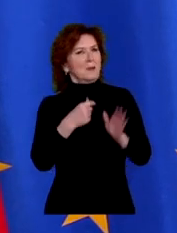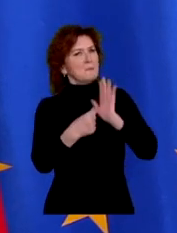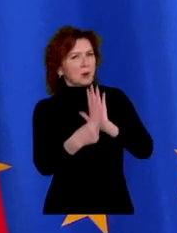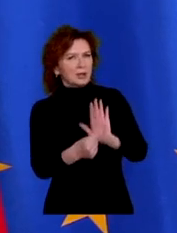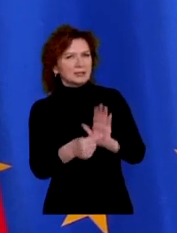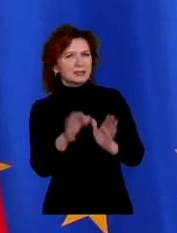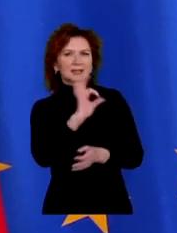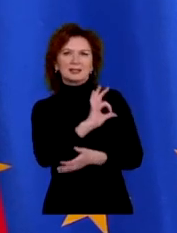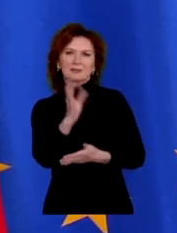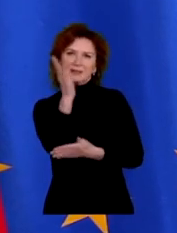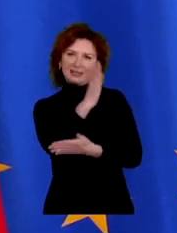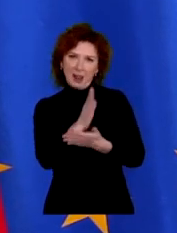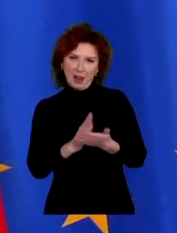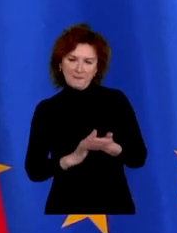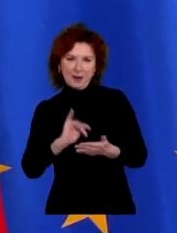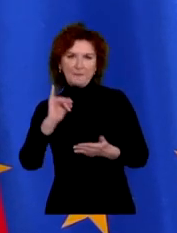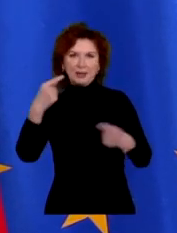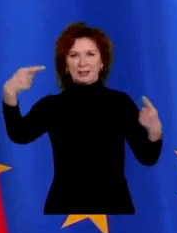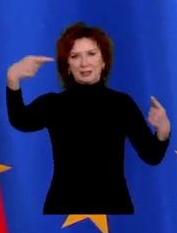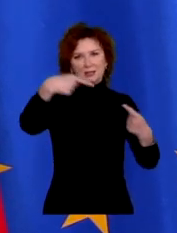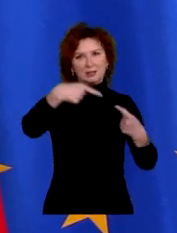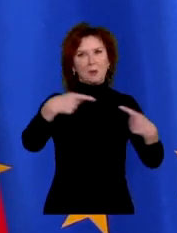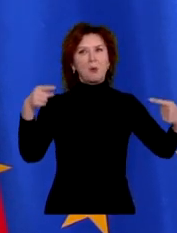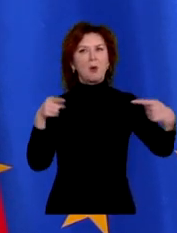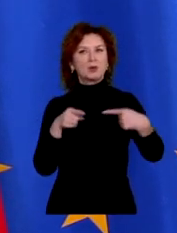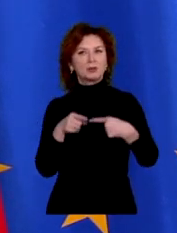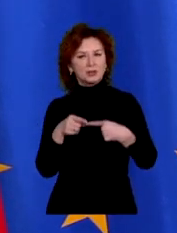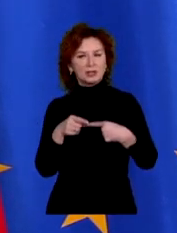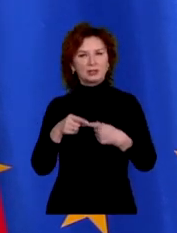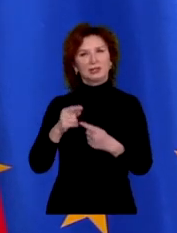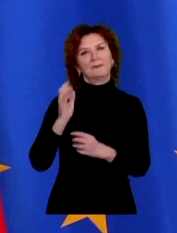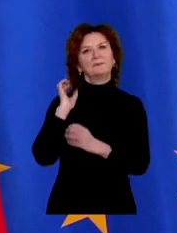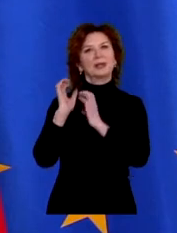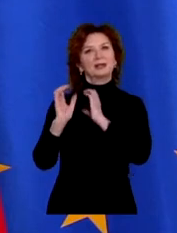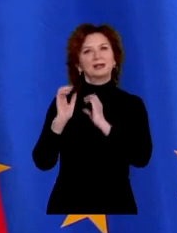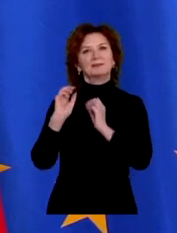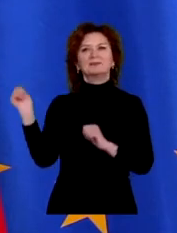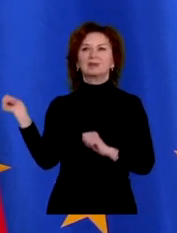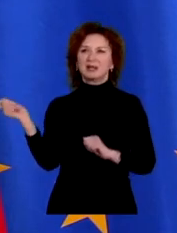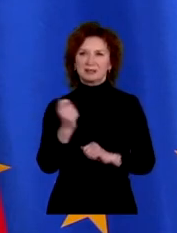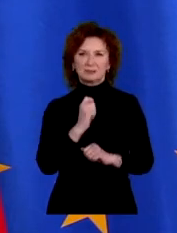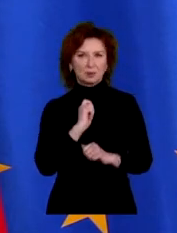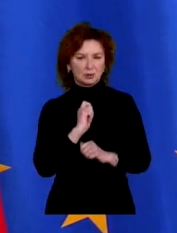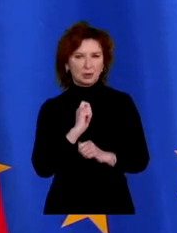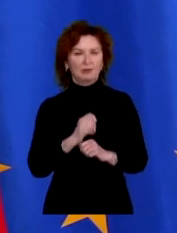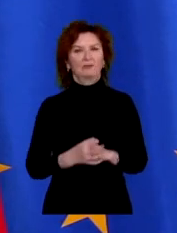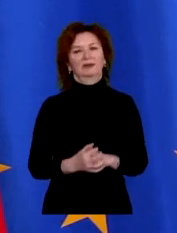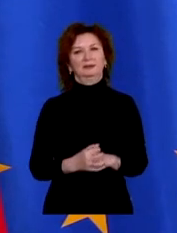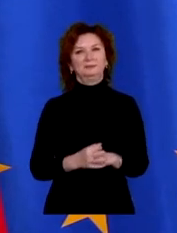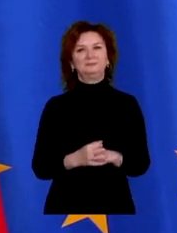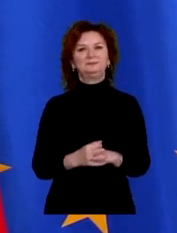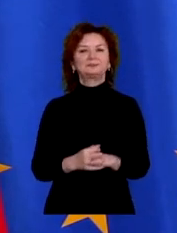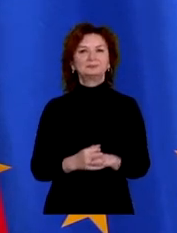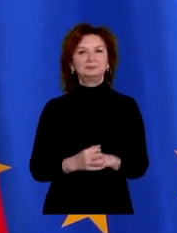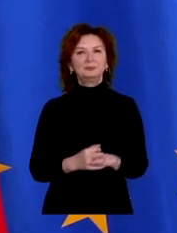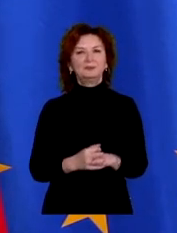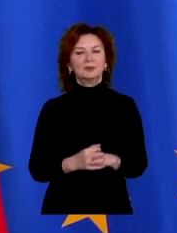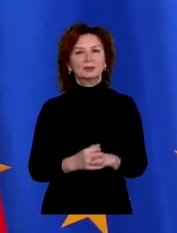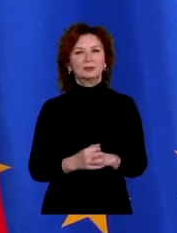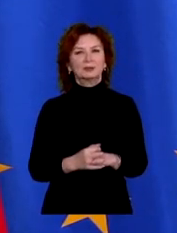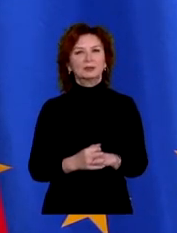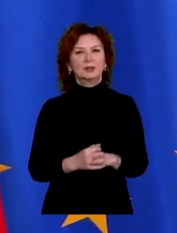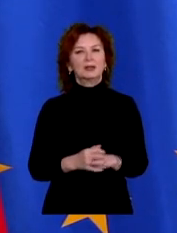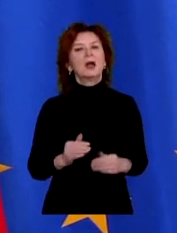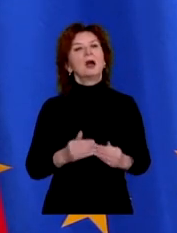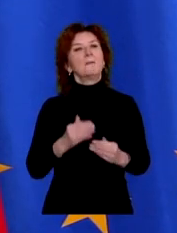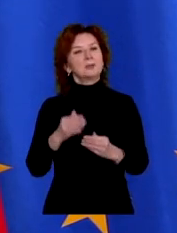transportowe w ramach Grupy V4 na czele z Via Carpatia oraz Centralnym Portem Komunikacyjnym.